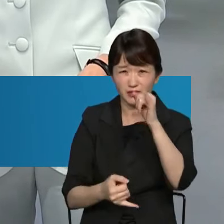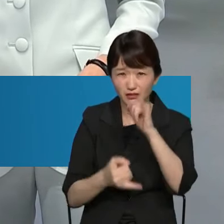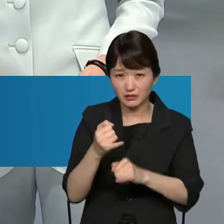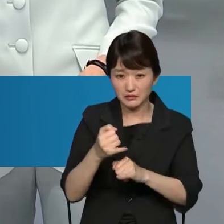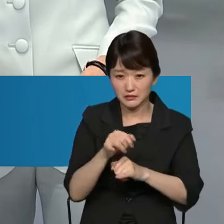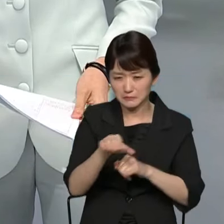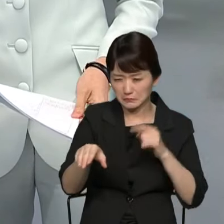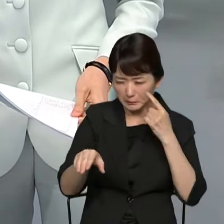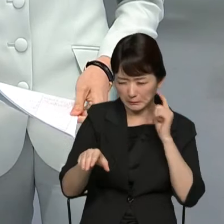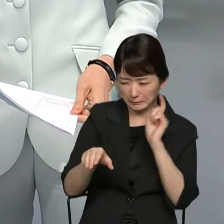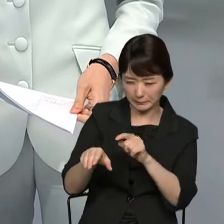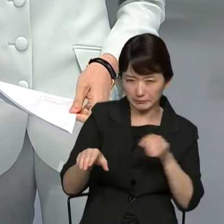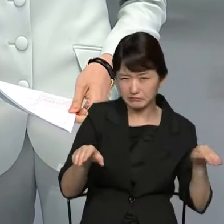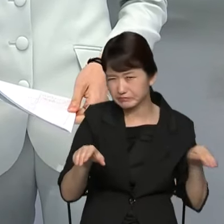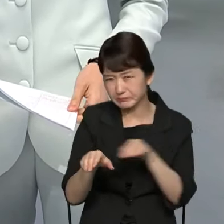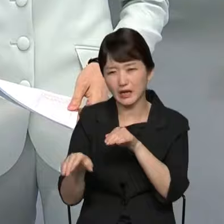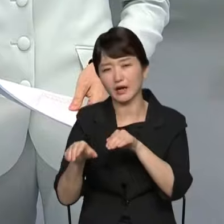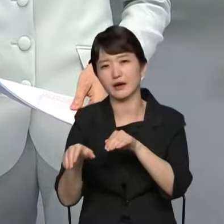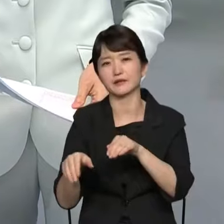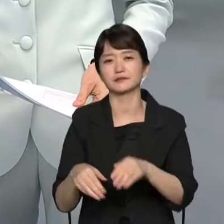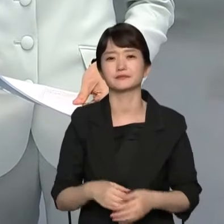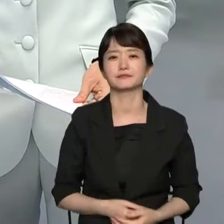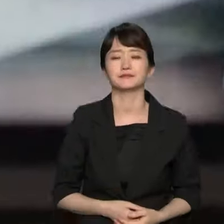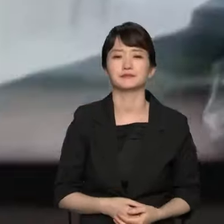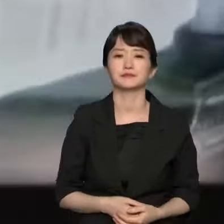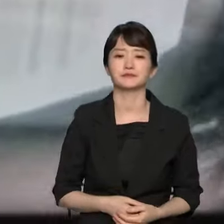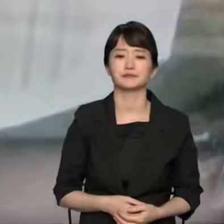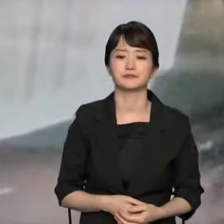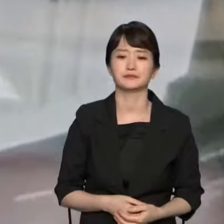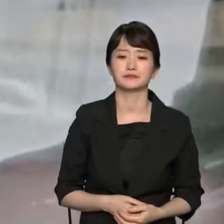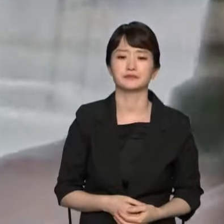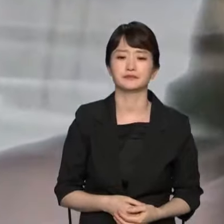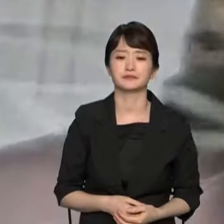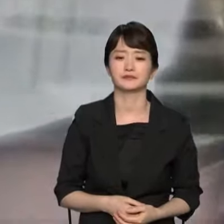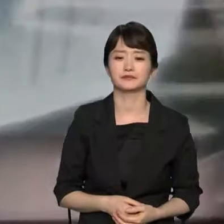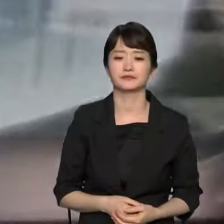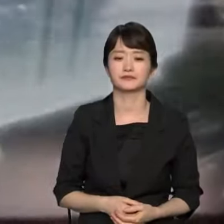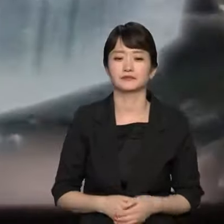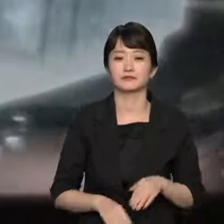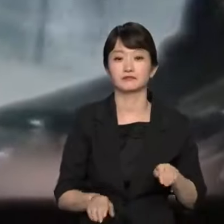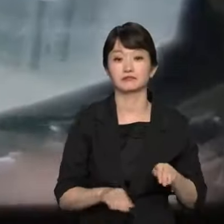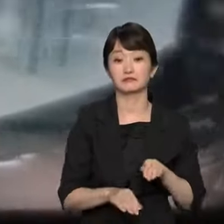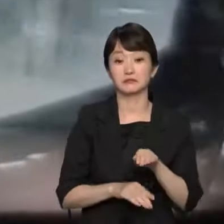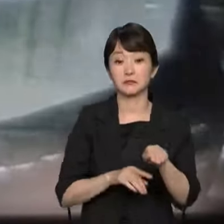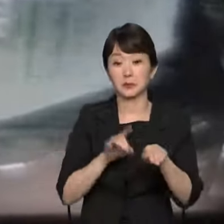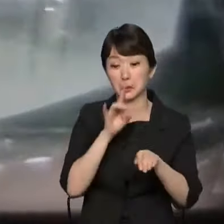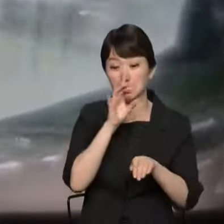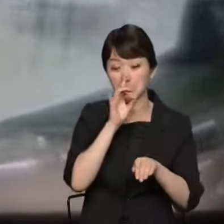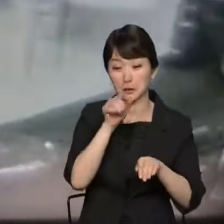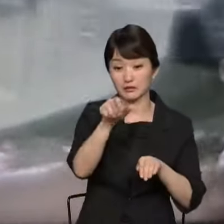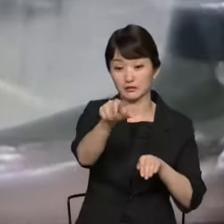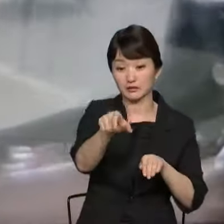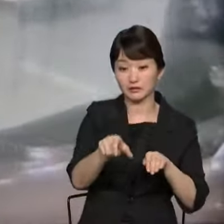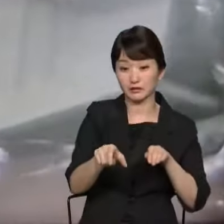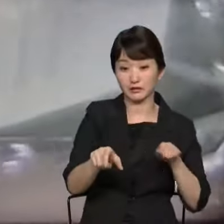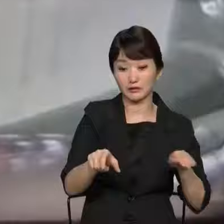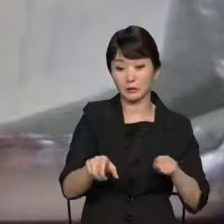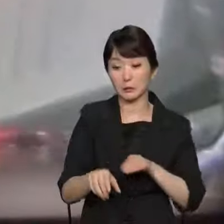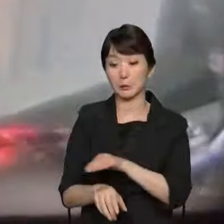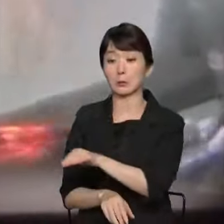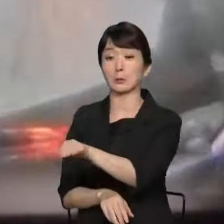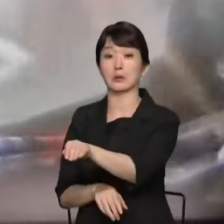사고를 냈습니다 윤조 기자가 취재했습니다 승용차 대가 중앙선을 넘어 오피스텔로